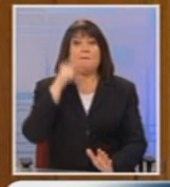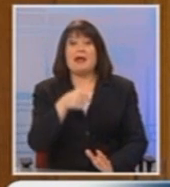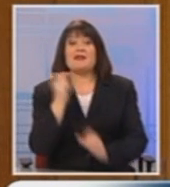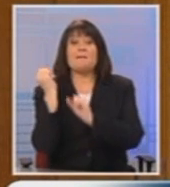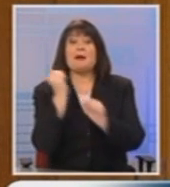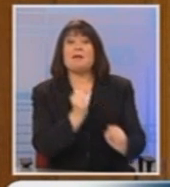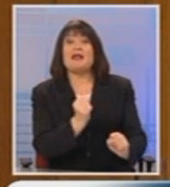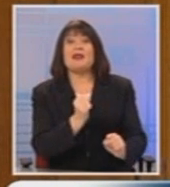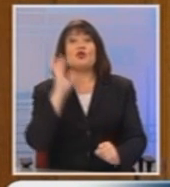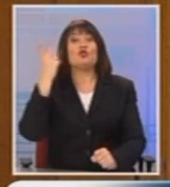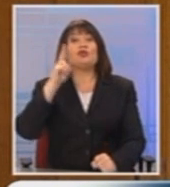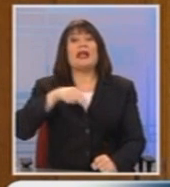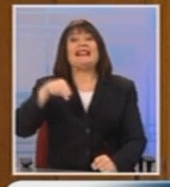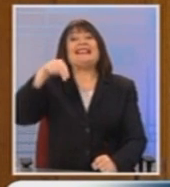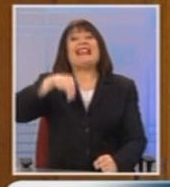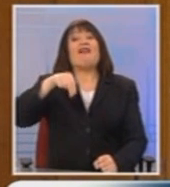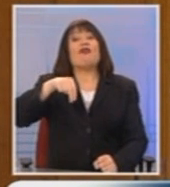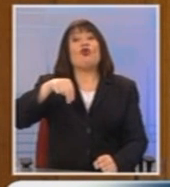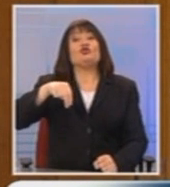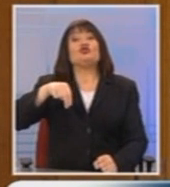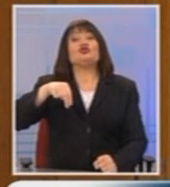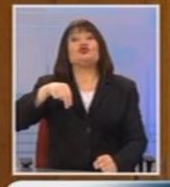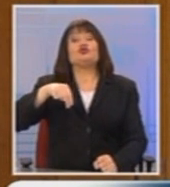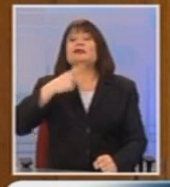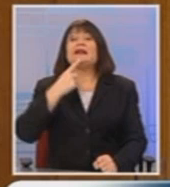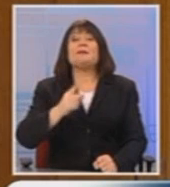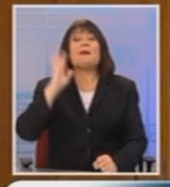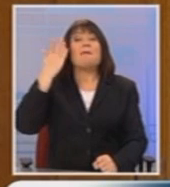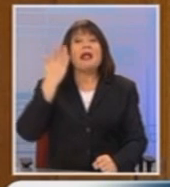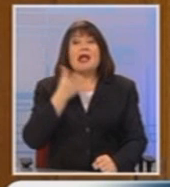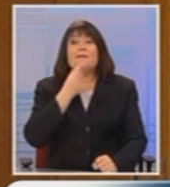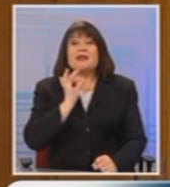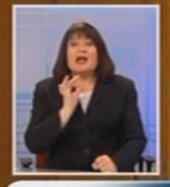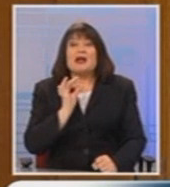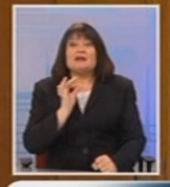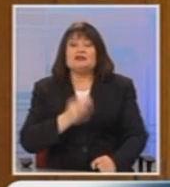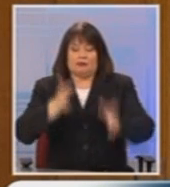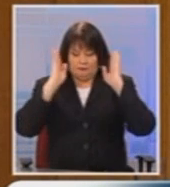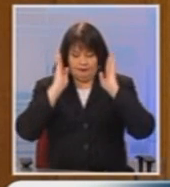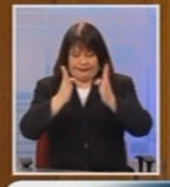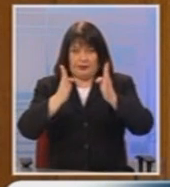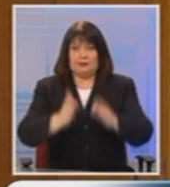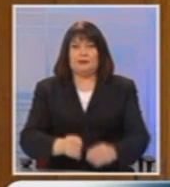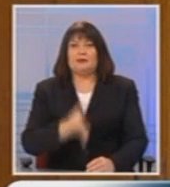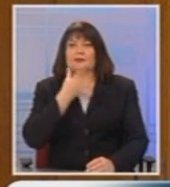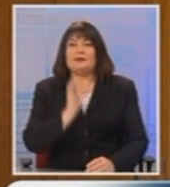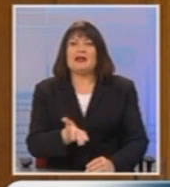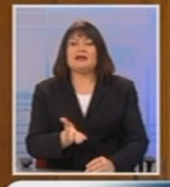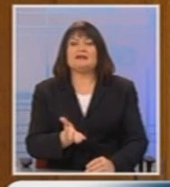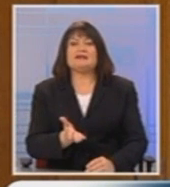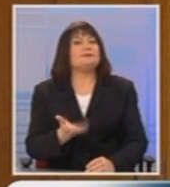τον Παπανδρέου στον Ταβός, εκείνη τη μέρα είπα, ο Ιδίπους βαδίζει ντουγρού